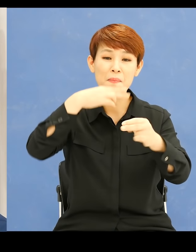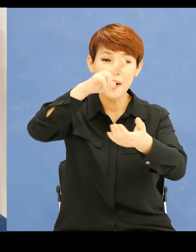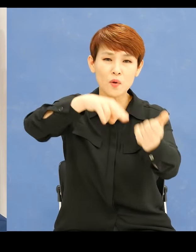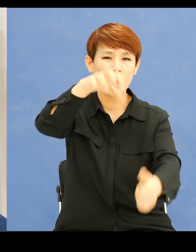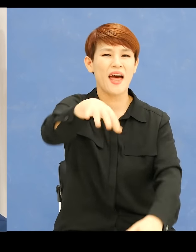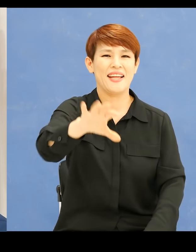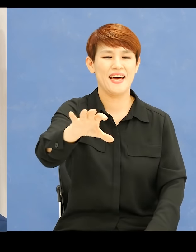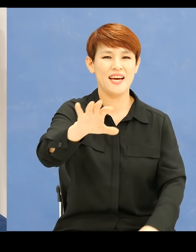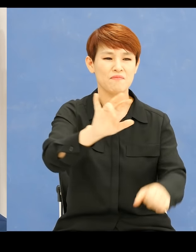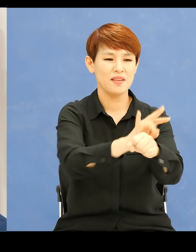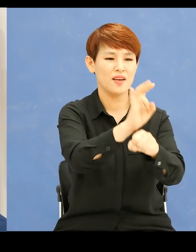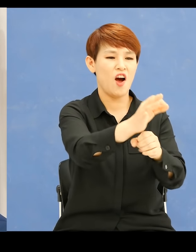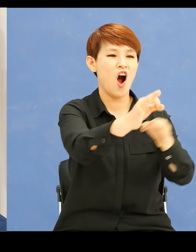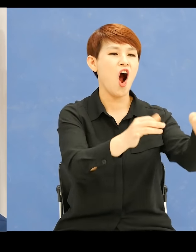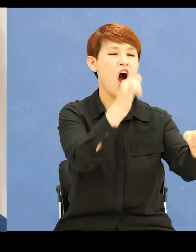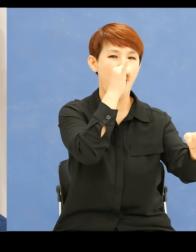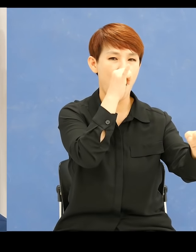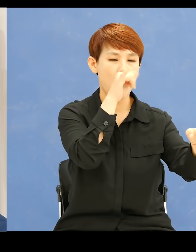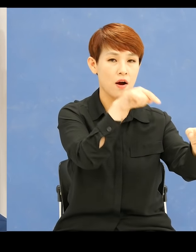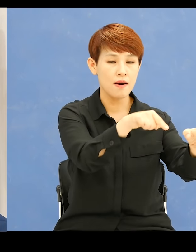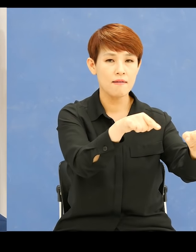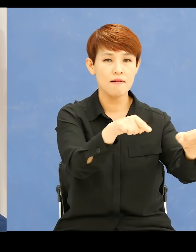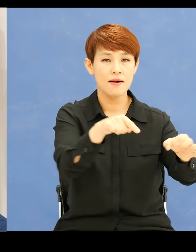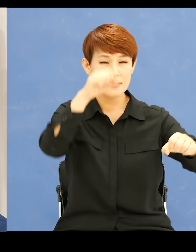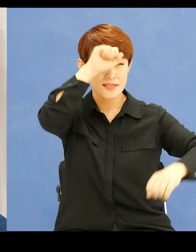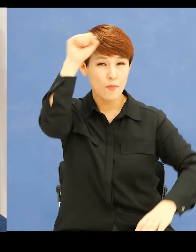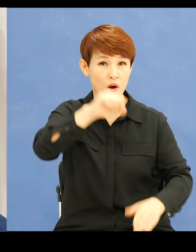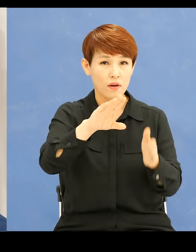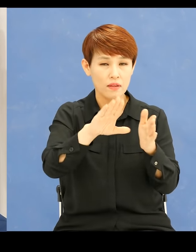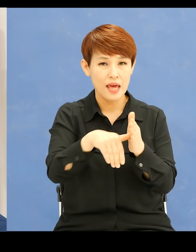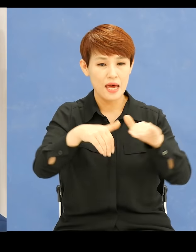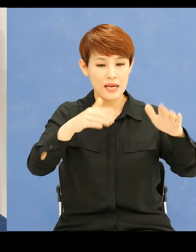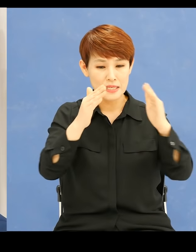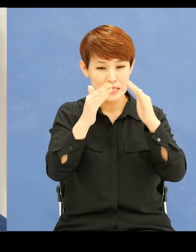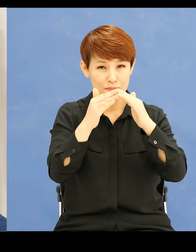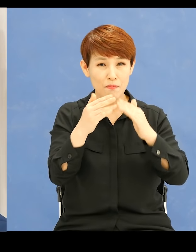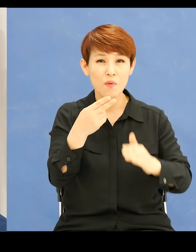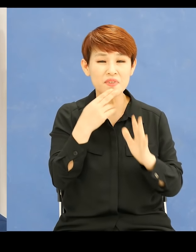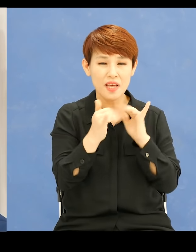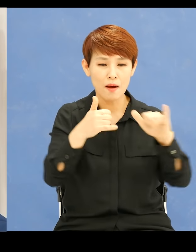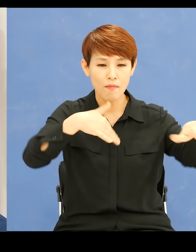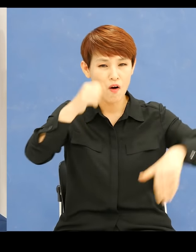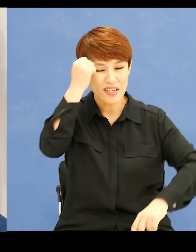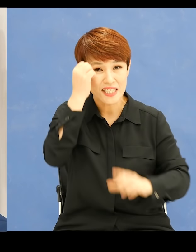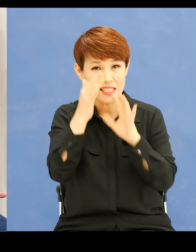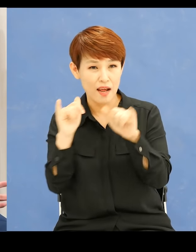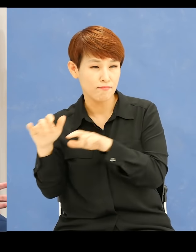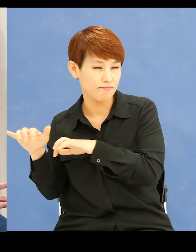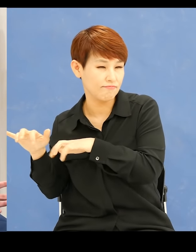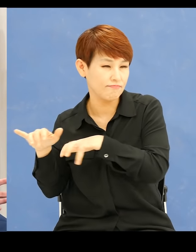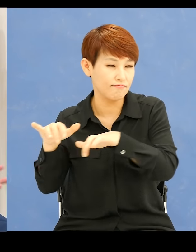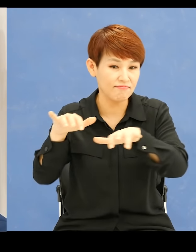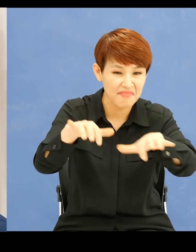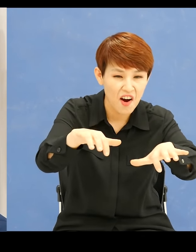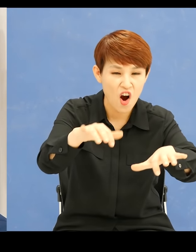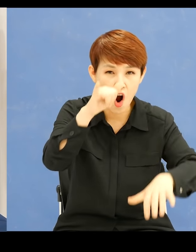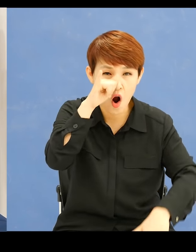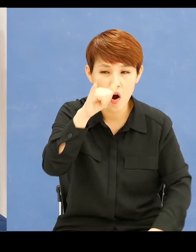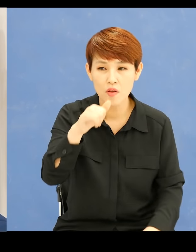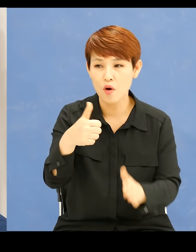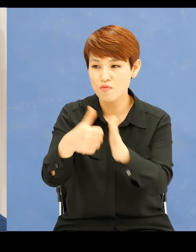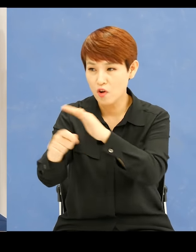여기 편의점처럼 같이 미국은 돼 있기 붙어 있죠. 때문에 그 새벽에 전부 홈리스트들도 거기에 다 몰려 있고 또 이제 어디에서 훔쳐온